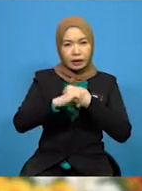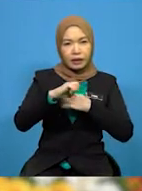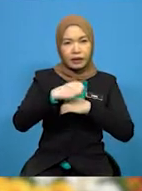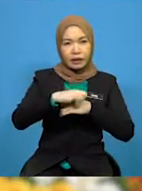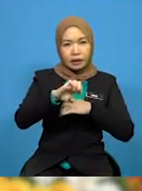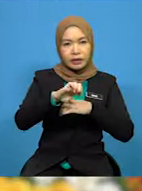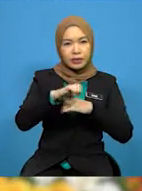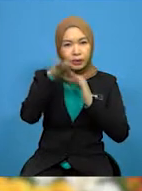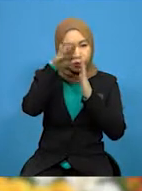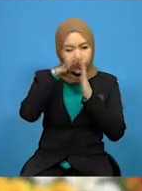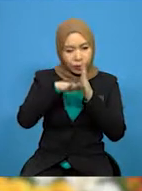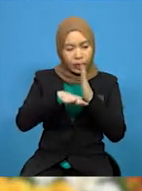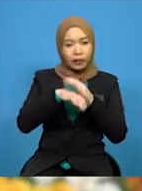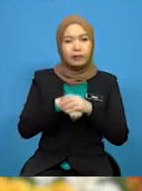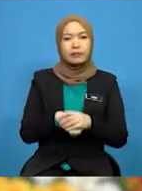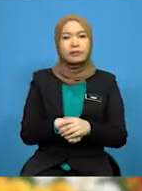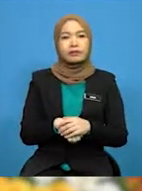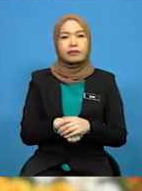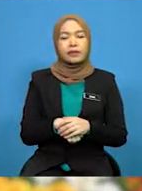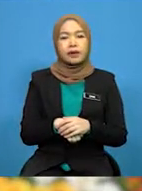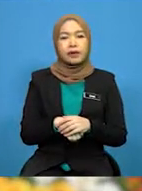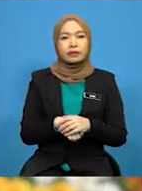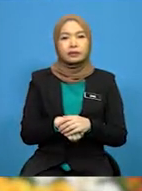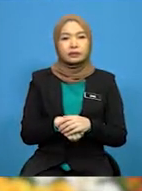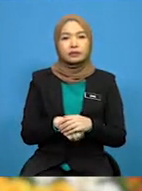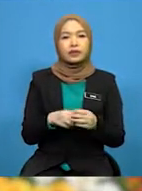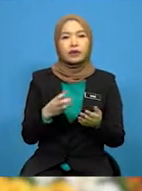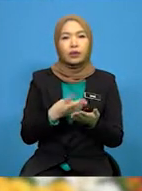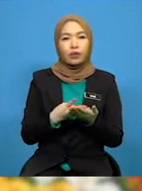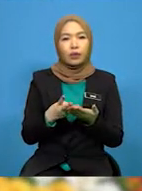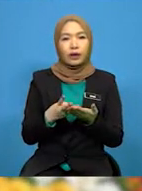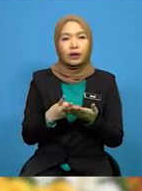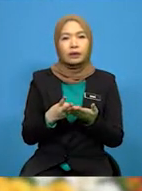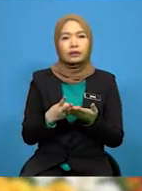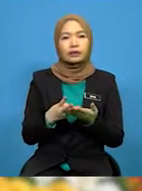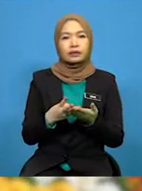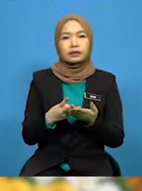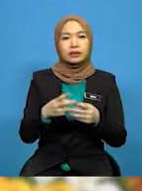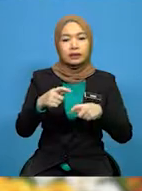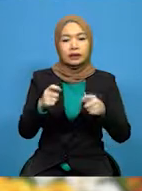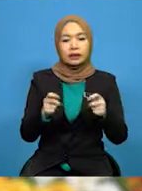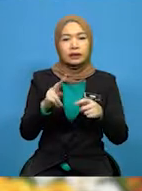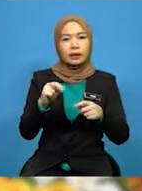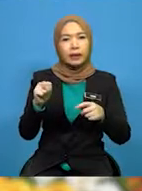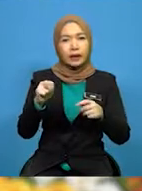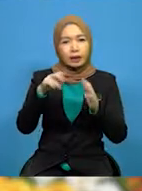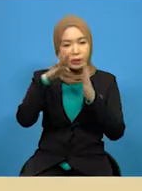menurun. Permintaan mata wang tempatan akan merosot dan berlakulah susut nilai mata wang tempatan.